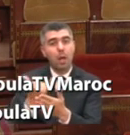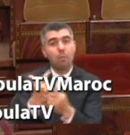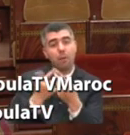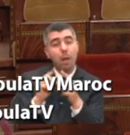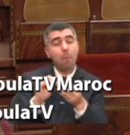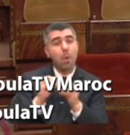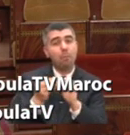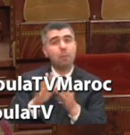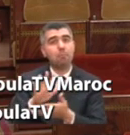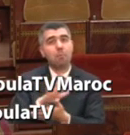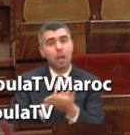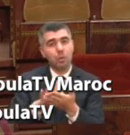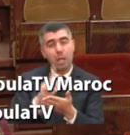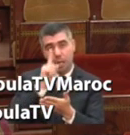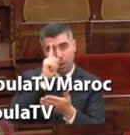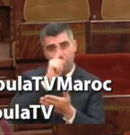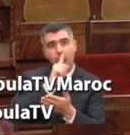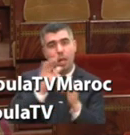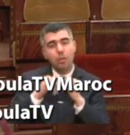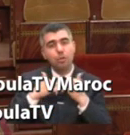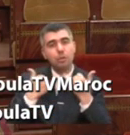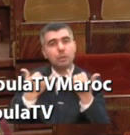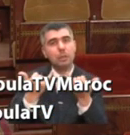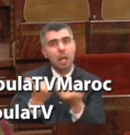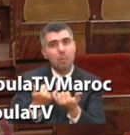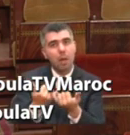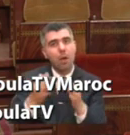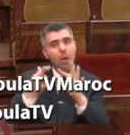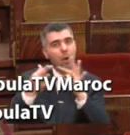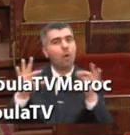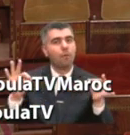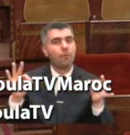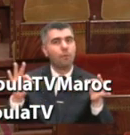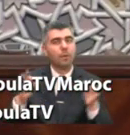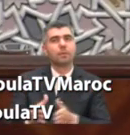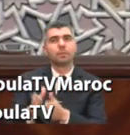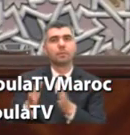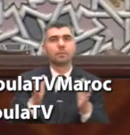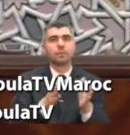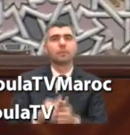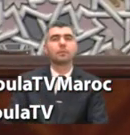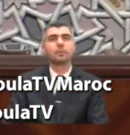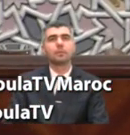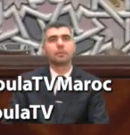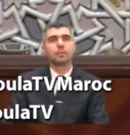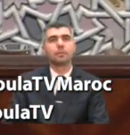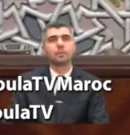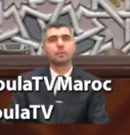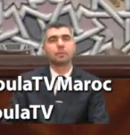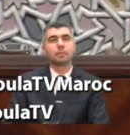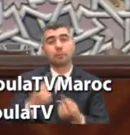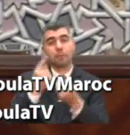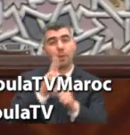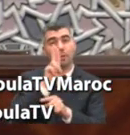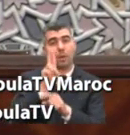مشاكل لنطرق لها إن شاء الله في اجتماع اللجنة المقبل بتفصيل أكبر. وشكرا. شكرا. هل من